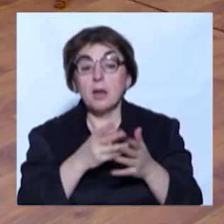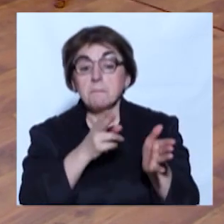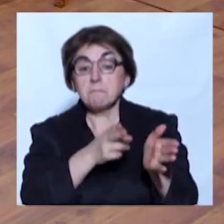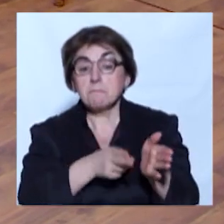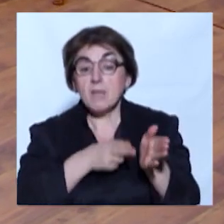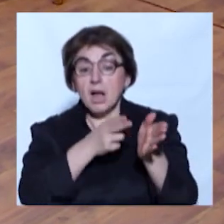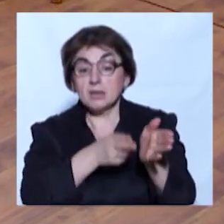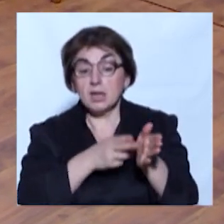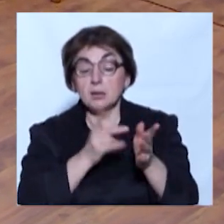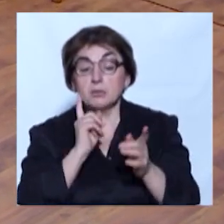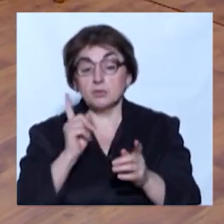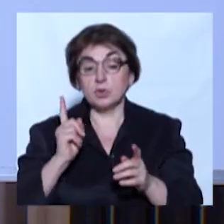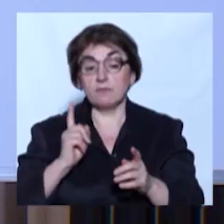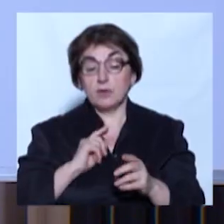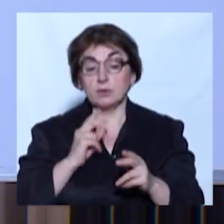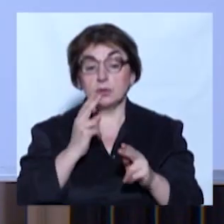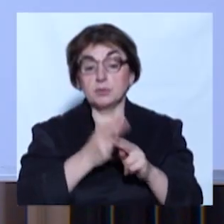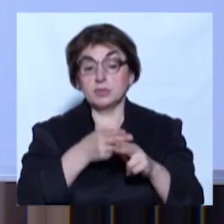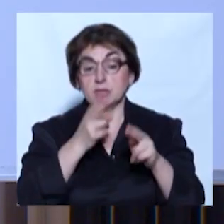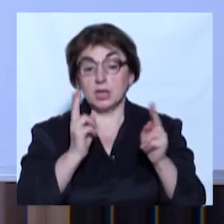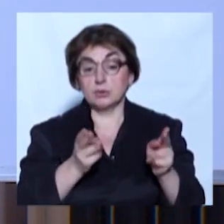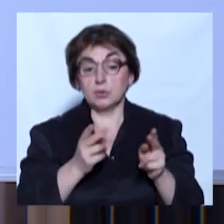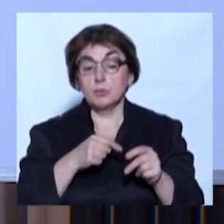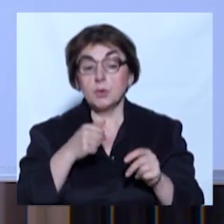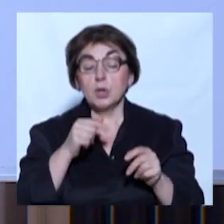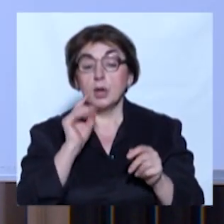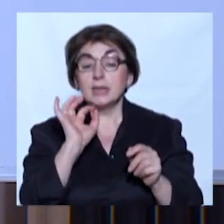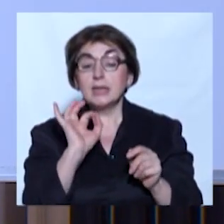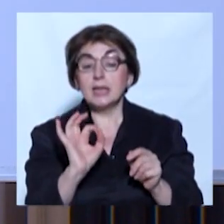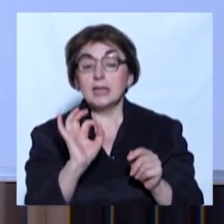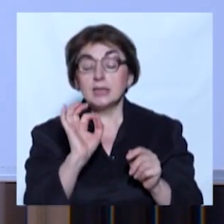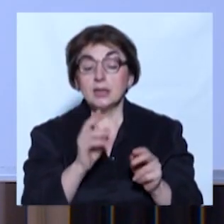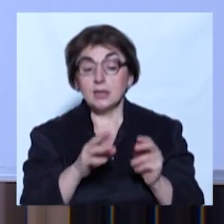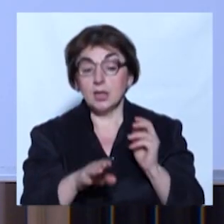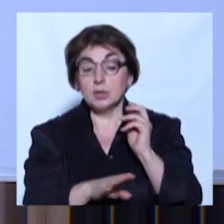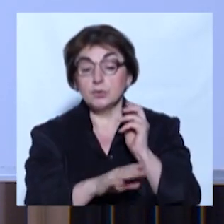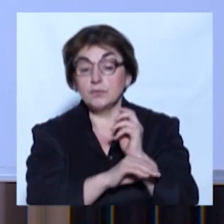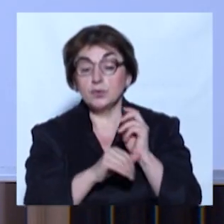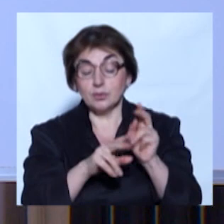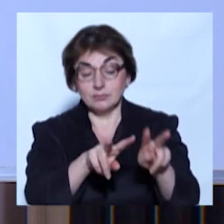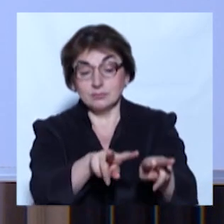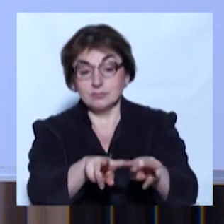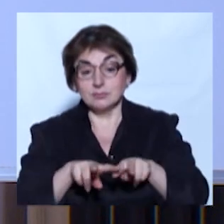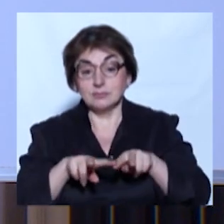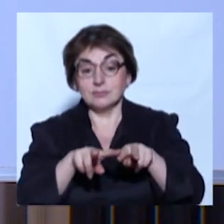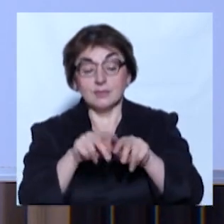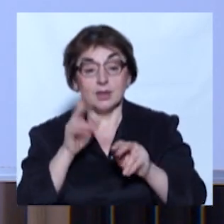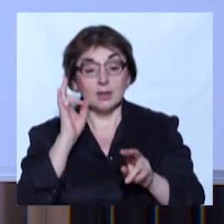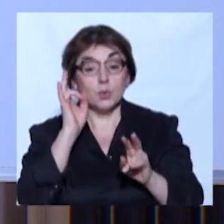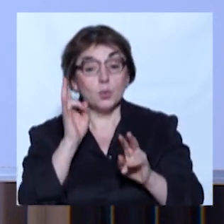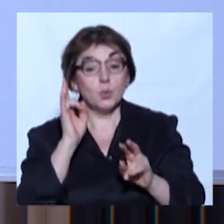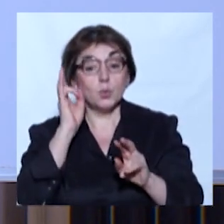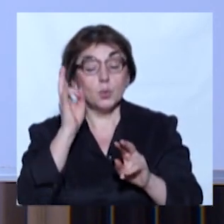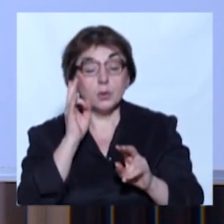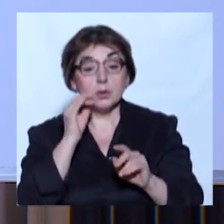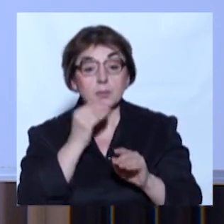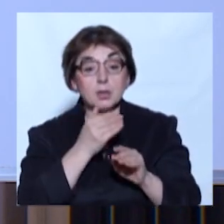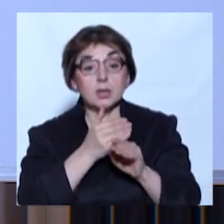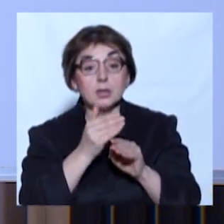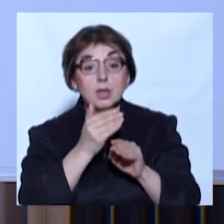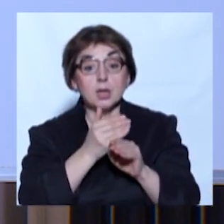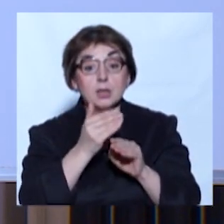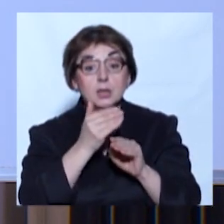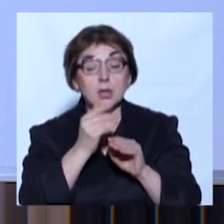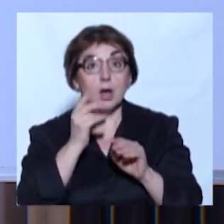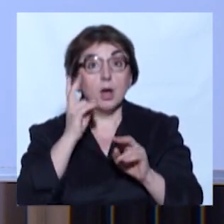მატარებლის სადგურში ამ დროს ჯერ გვესმის ჩვენ ლიანდაგის გუგუნის ხმა, შემდეგ გვესმის მატარებლის ხმა და ბოლოს